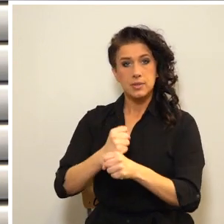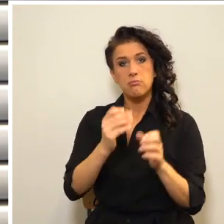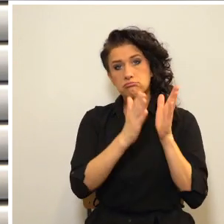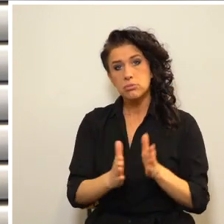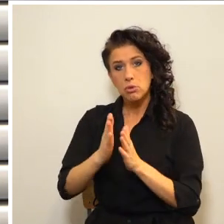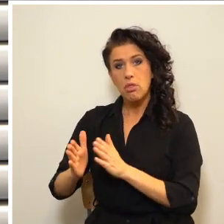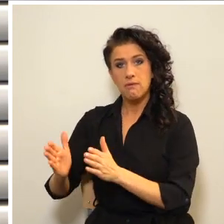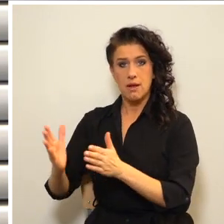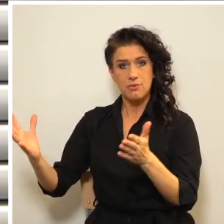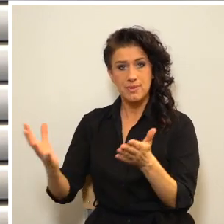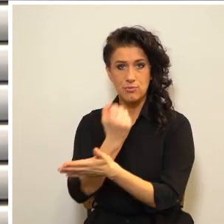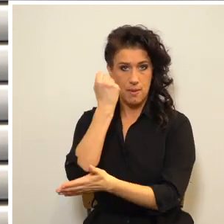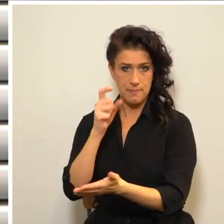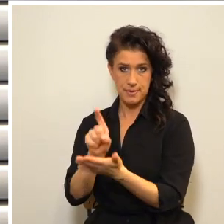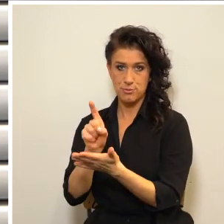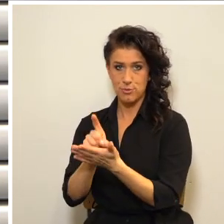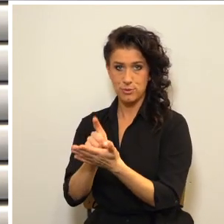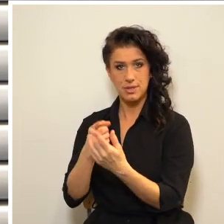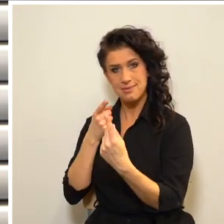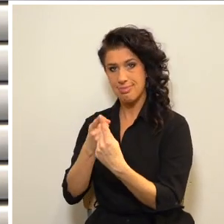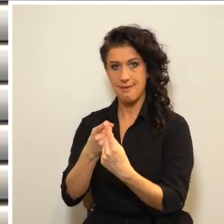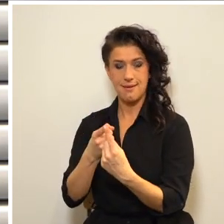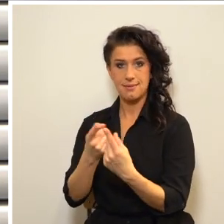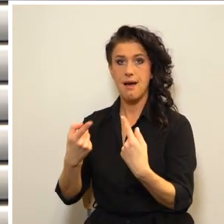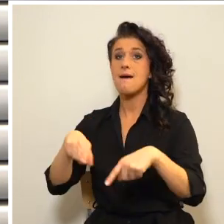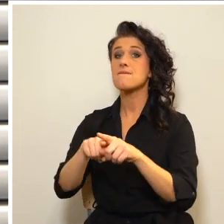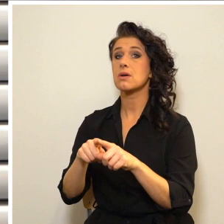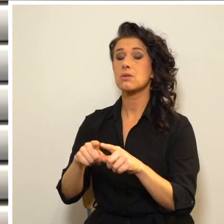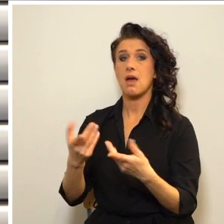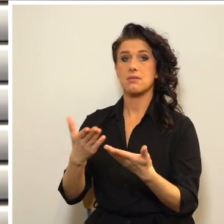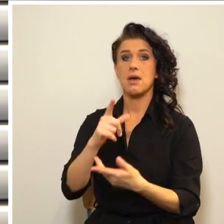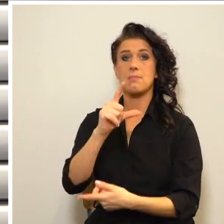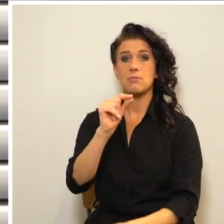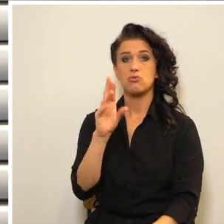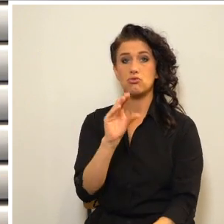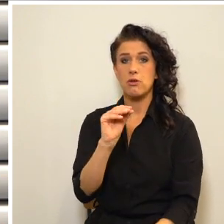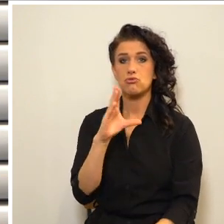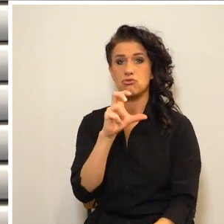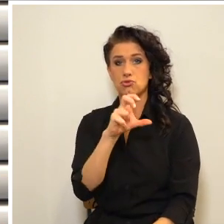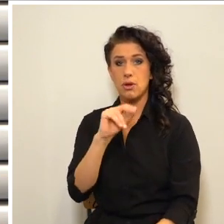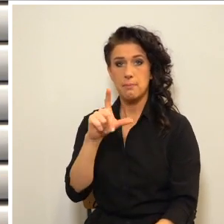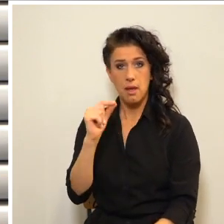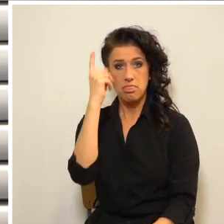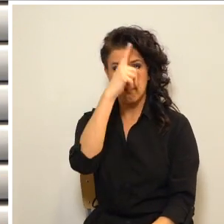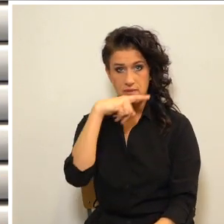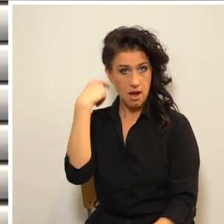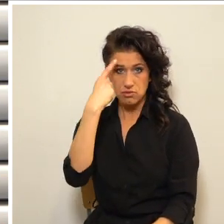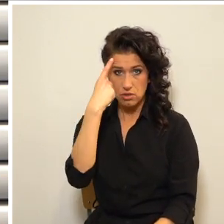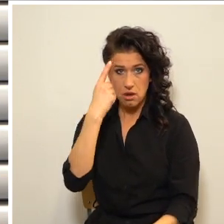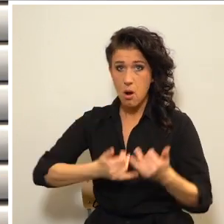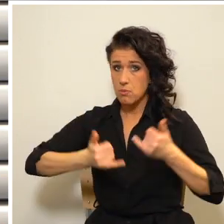tym żeby to osiągnąć bo wykonanie przeszczepu twarzy to jest jedna operacja oczywiście bardzo wiele godzin